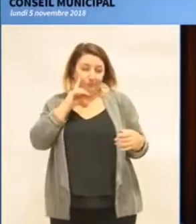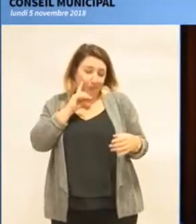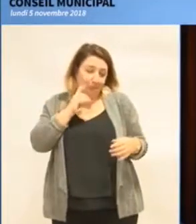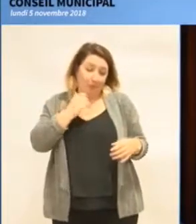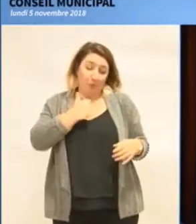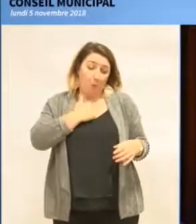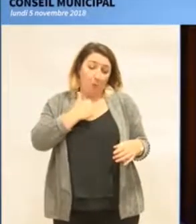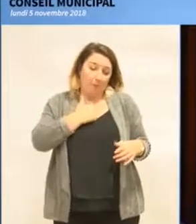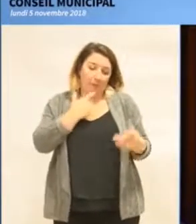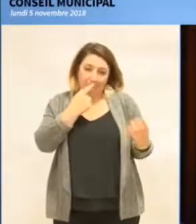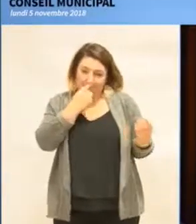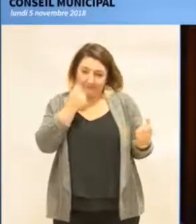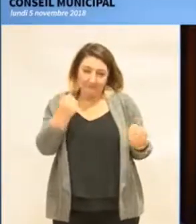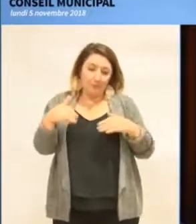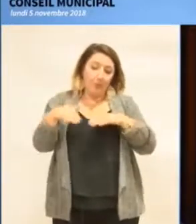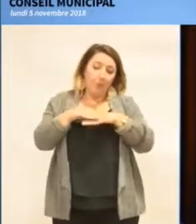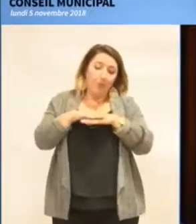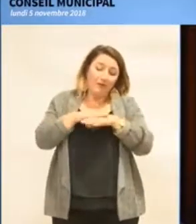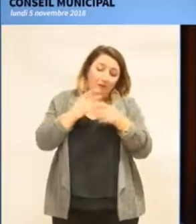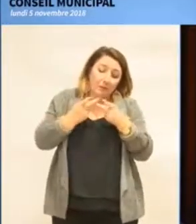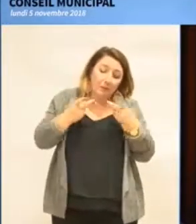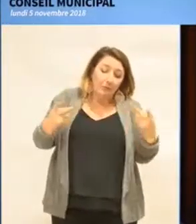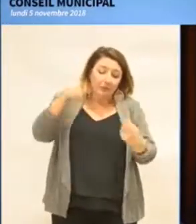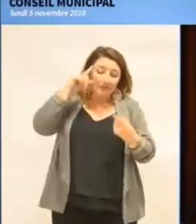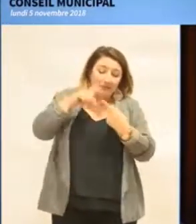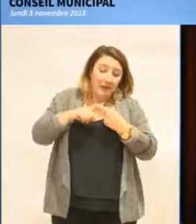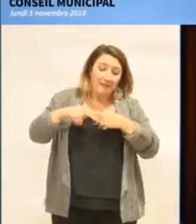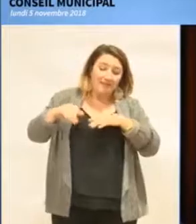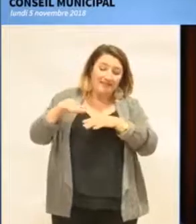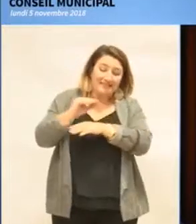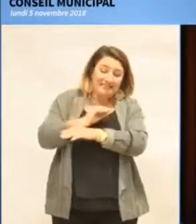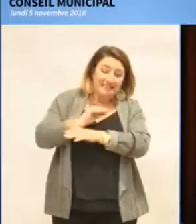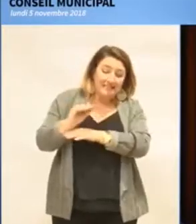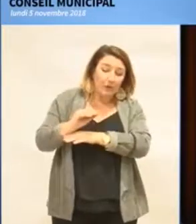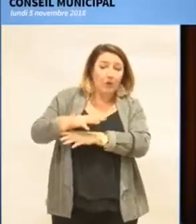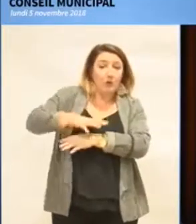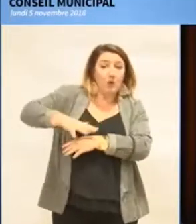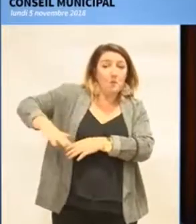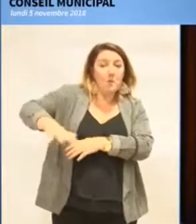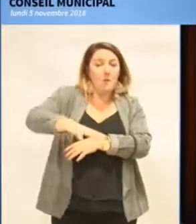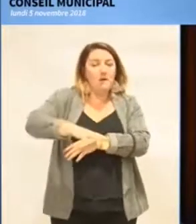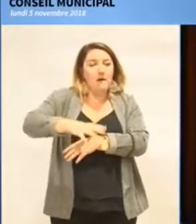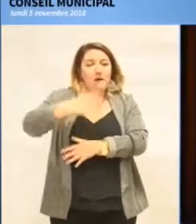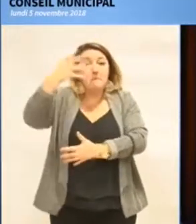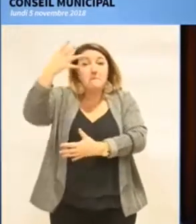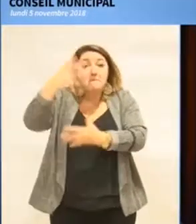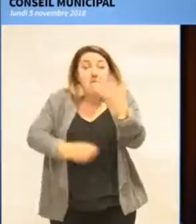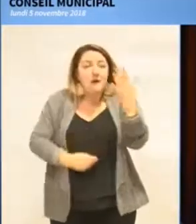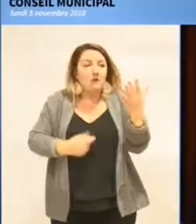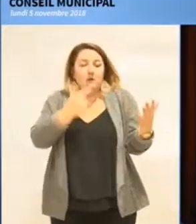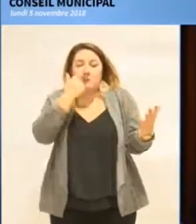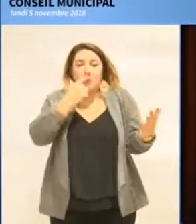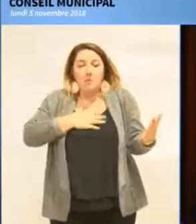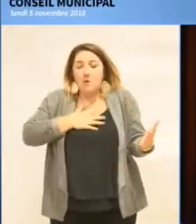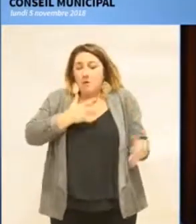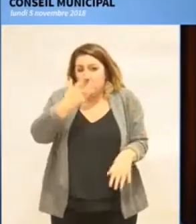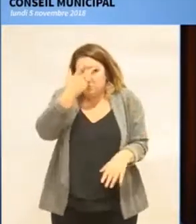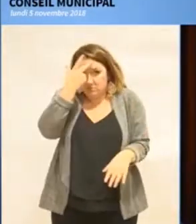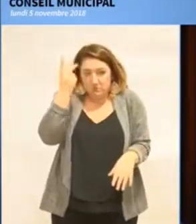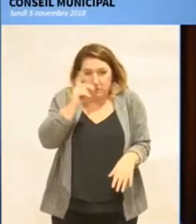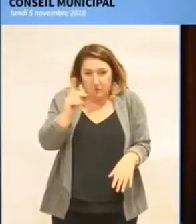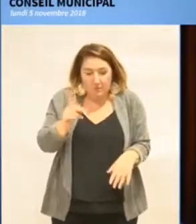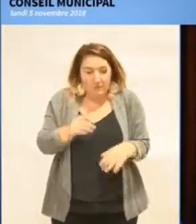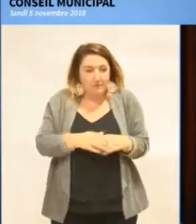une absence dans le radar de nos politiques publiques de sécurité au niveau local qui est incompréhensible pour moi. Je note au passage qu'il n'y a pas un